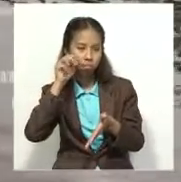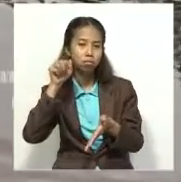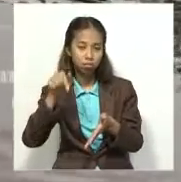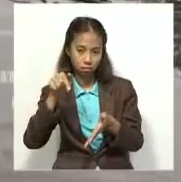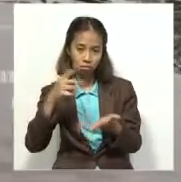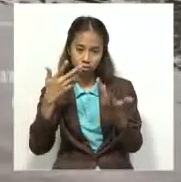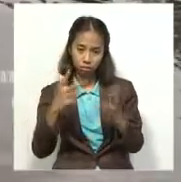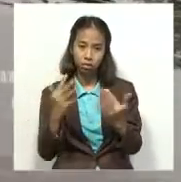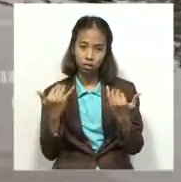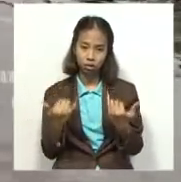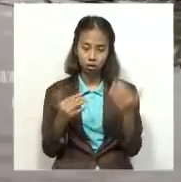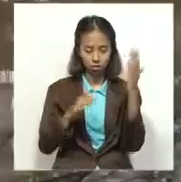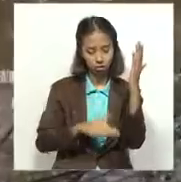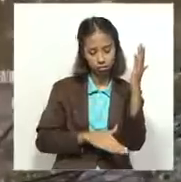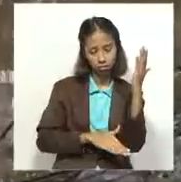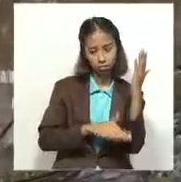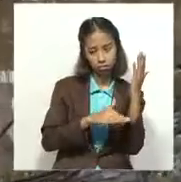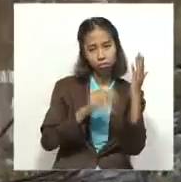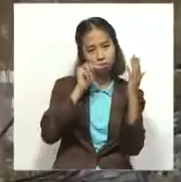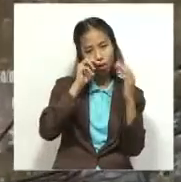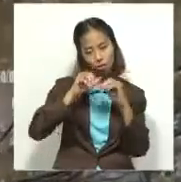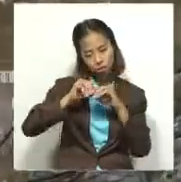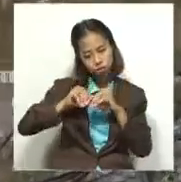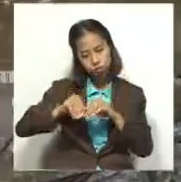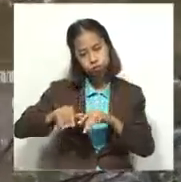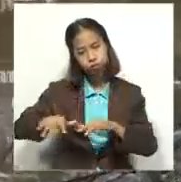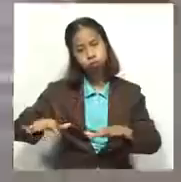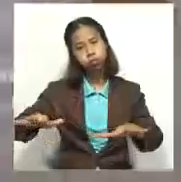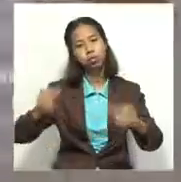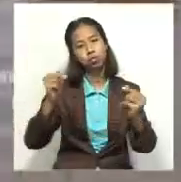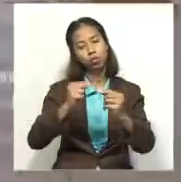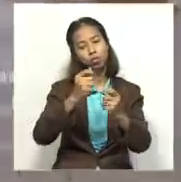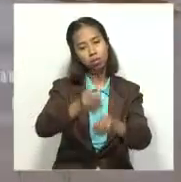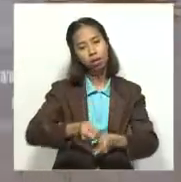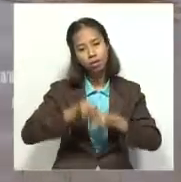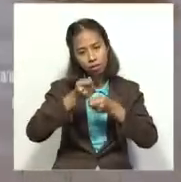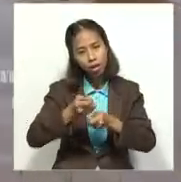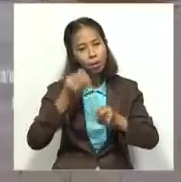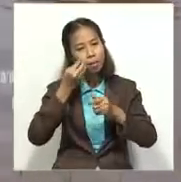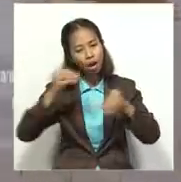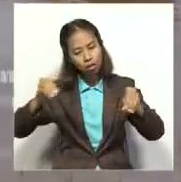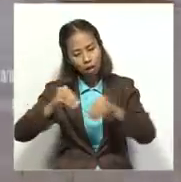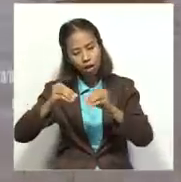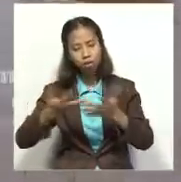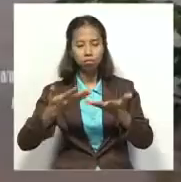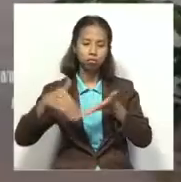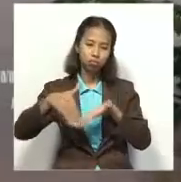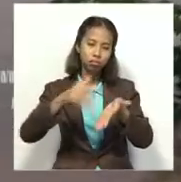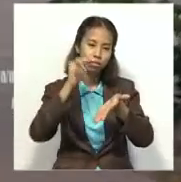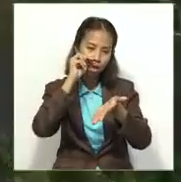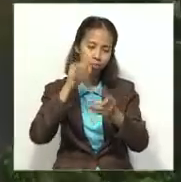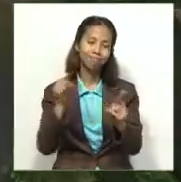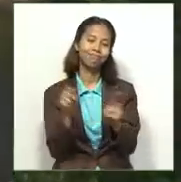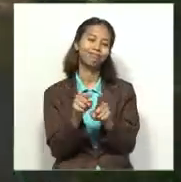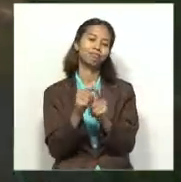เดียวกันนะคะน้ำโขงก็เริ่มไหลเข้าท่วมหมู่บ้านที่อยู่ริมน้ำโขงและพื้นที่การเกษตรแล้วด้วยนะคะเช่นเดียวกับที่จังหวัดบึง